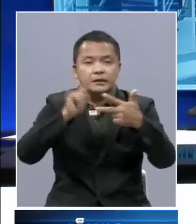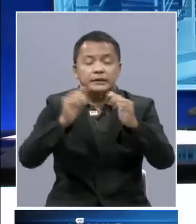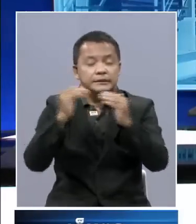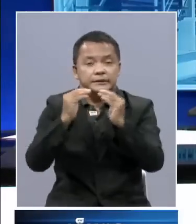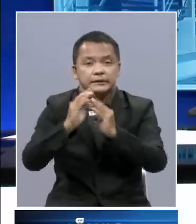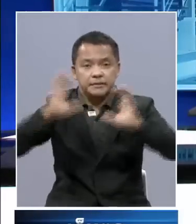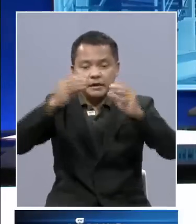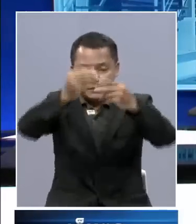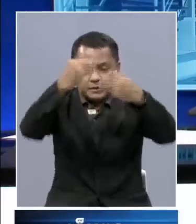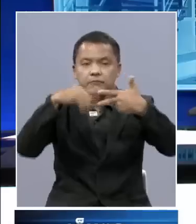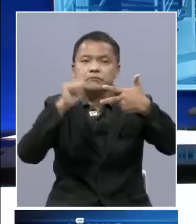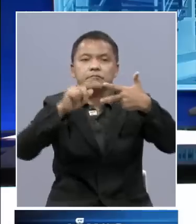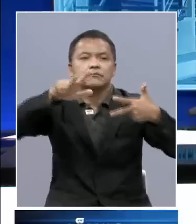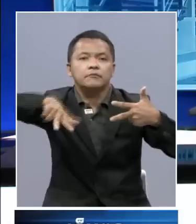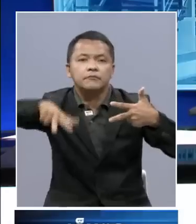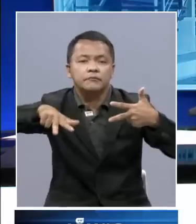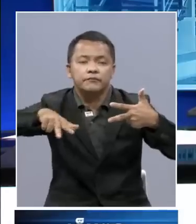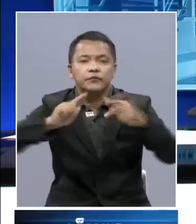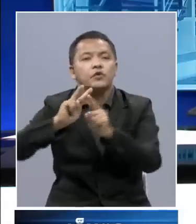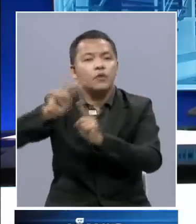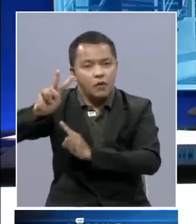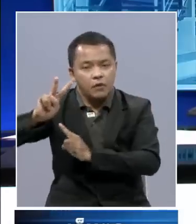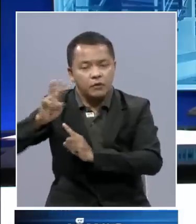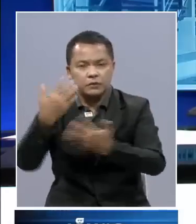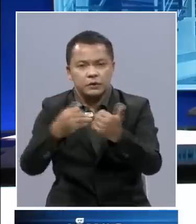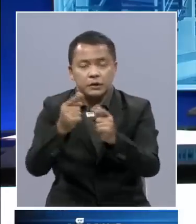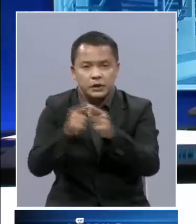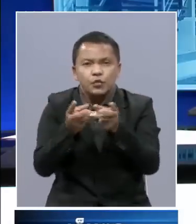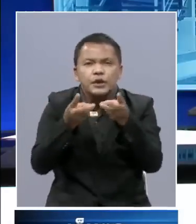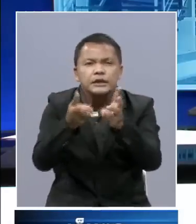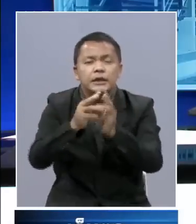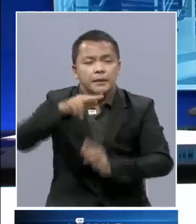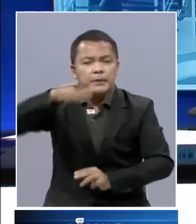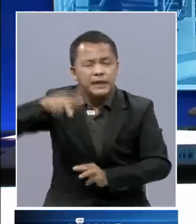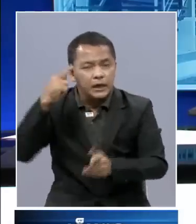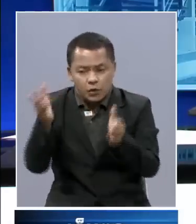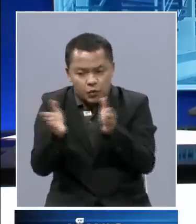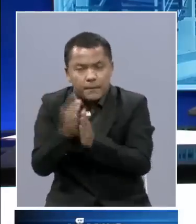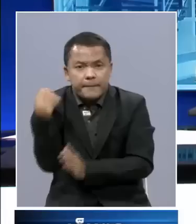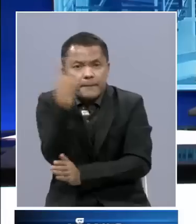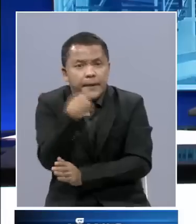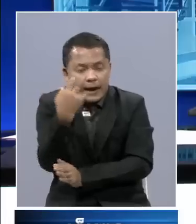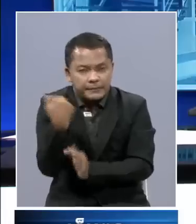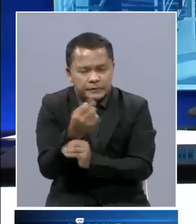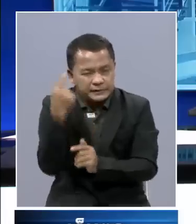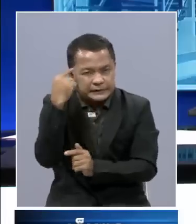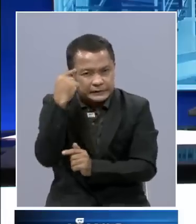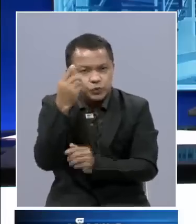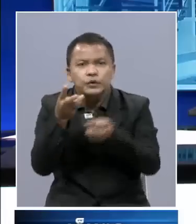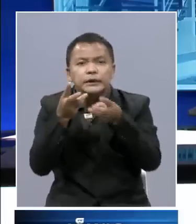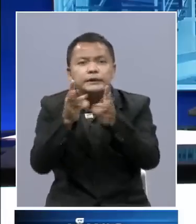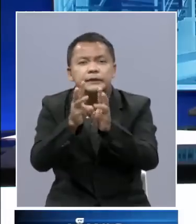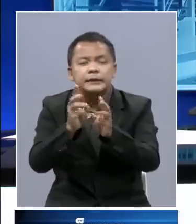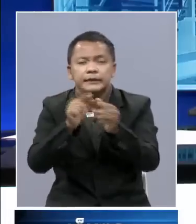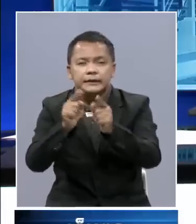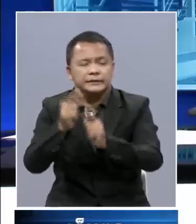รัฐบาลมันจะไปตกอยู่กับเพื่อไทยซึ่งเป็นพรรคอันดับ2แต่สูตรของเพื่อไทยว่าจะไปรวมกับใครก็มีหลายคนคิดสมการออกมา